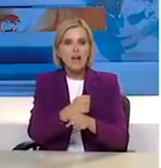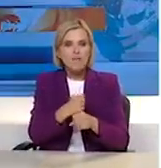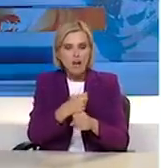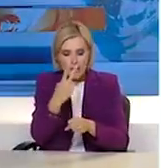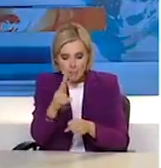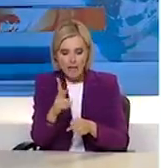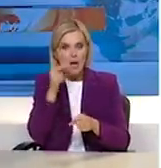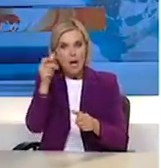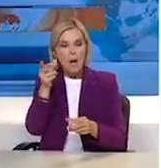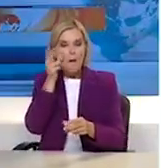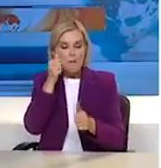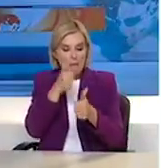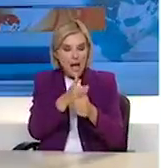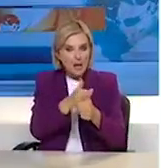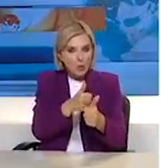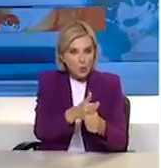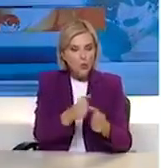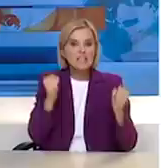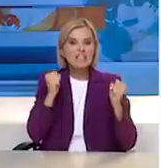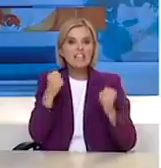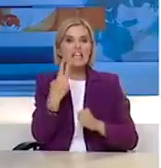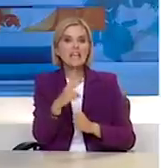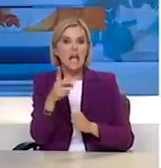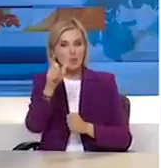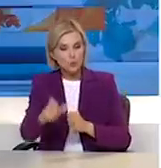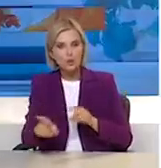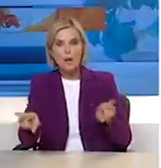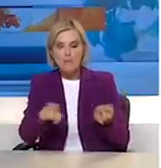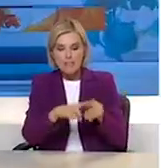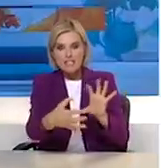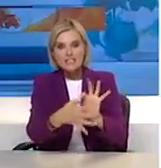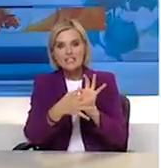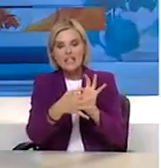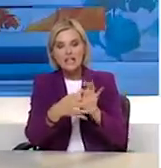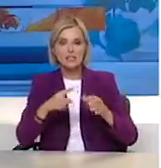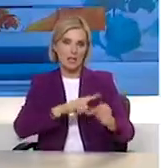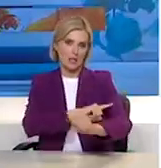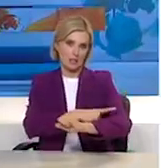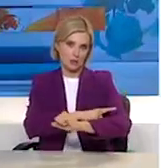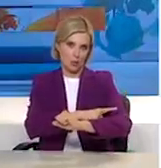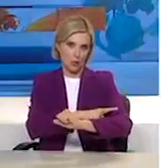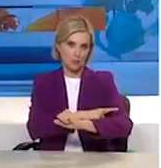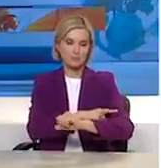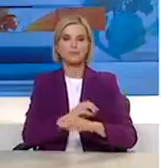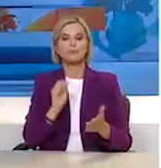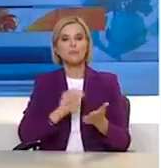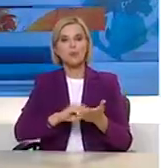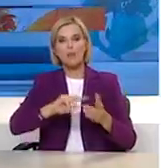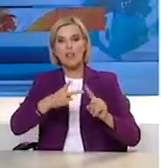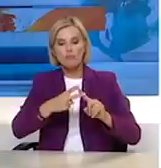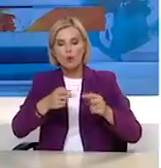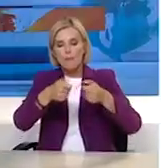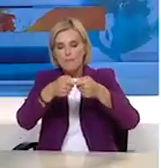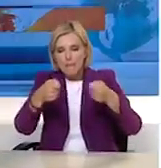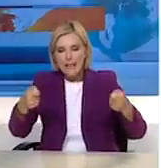τους, τόσο μικρότερη είναι η πιθανότητα να νοσήσουν σοβαρά από τον κορονοϊό. Δεύτερον, να τηρούν τα μέτρα με ακόμα